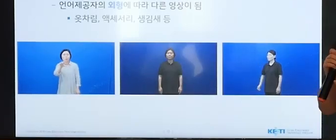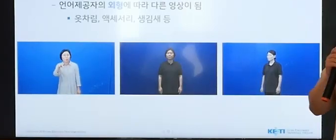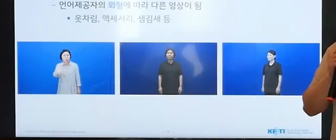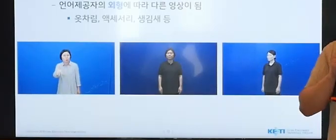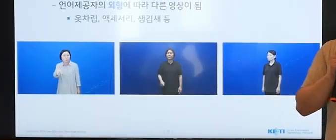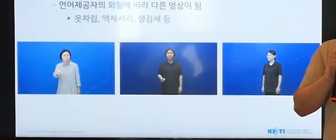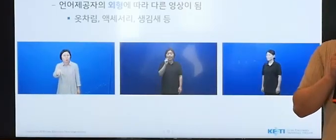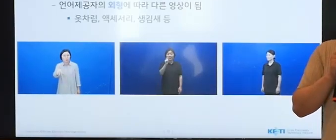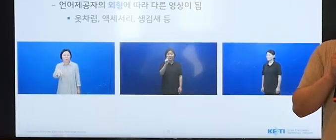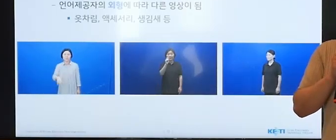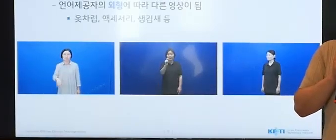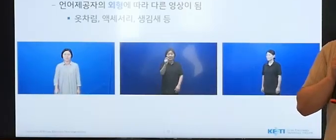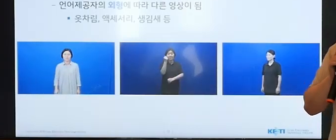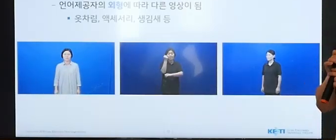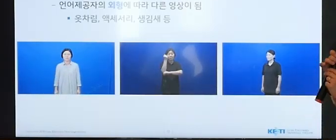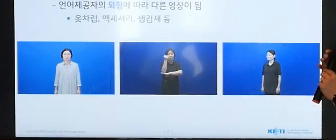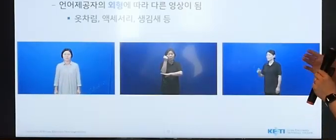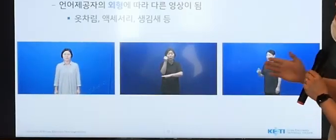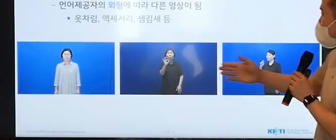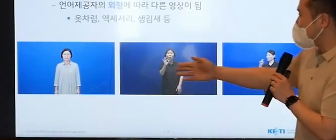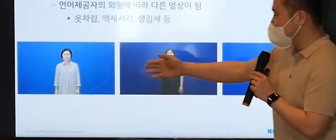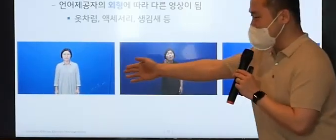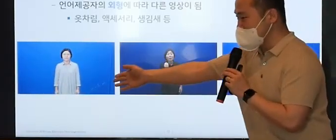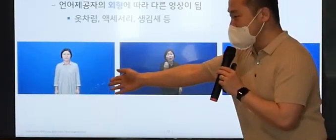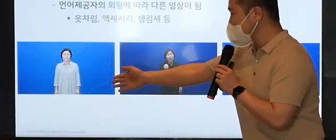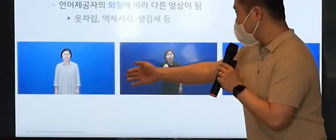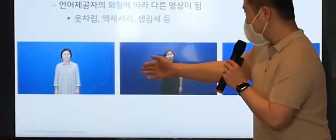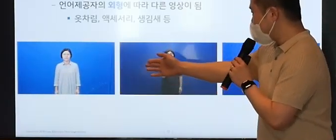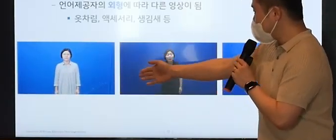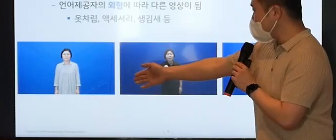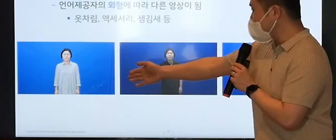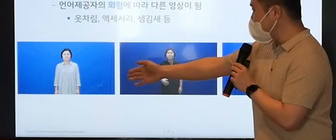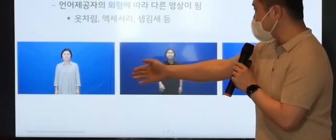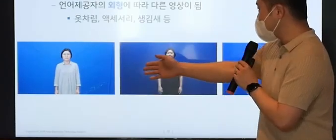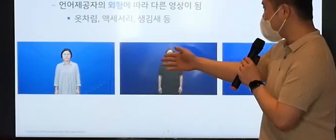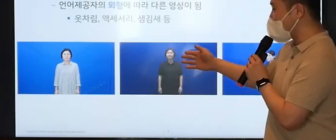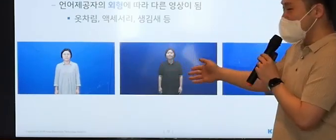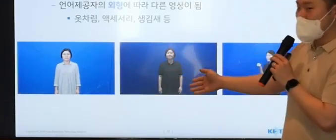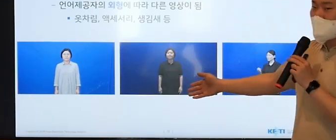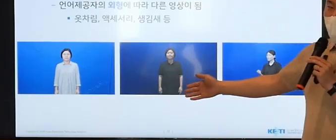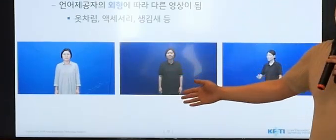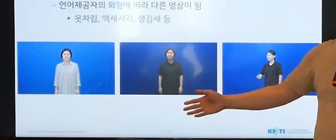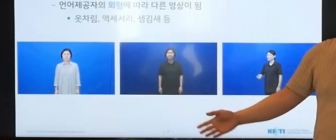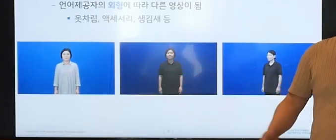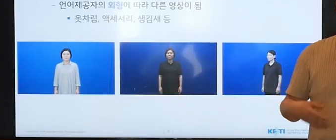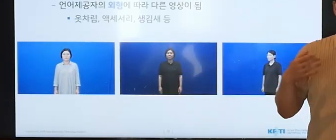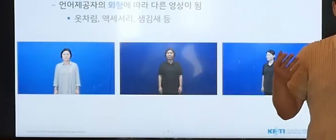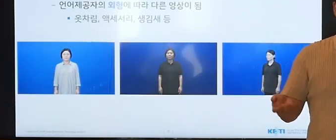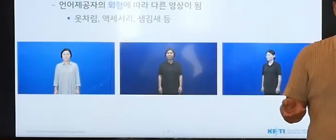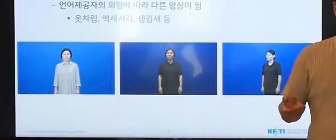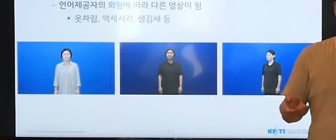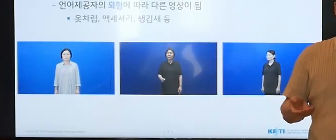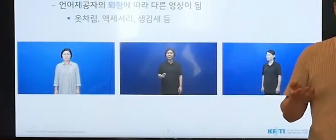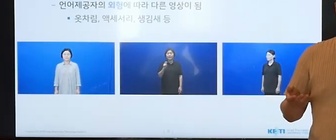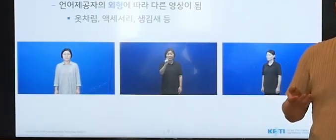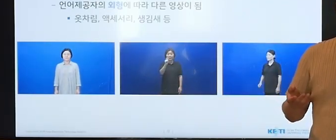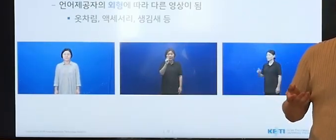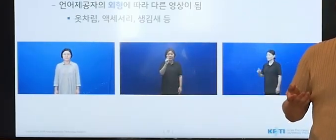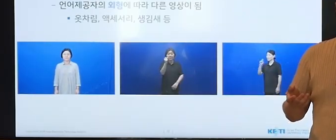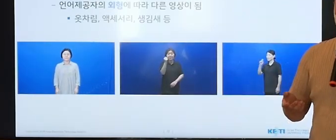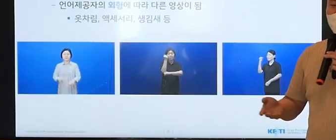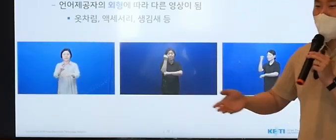외형에 따라서 이제 서로 다른 영상이 될 수가 있는데요. 이 왼쪽에 있는 영상과 가운데 있는 영상이 이제 언어 제공자가 실제로는